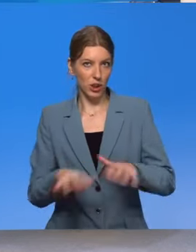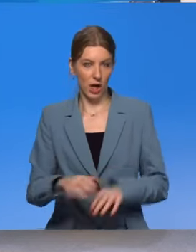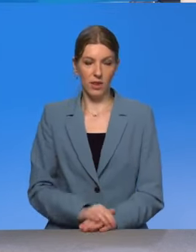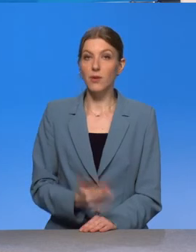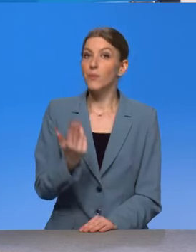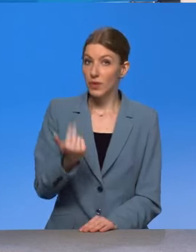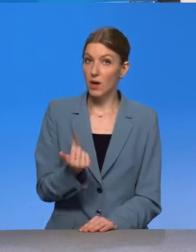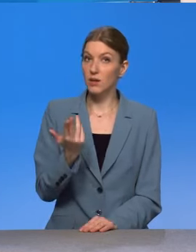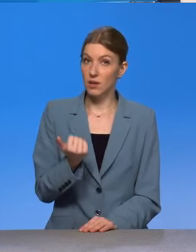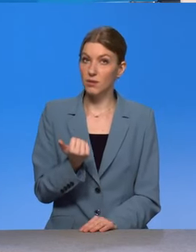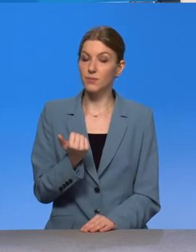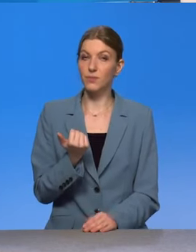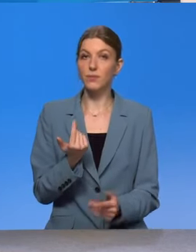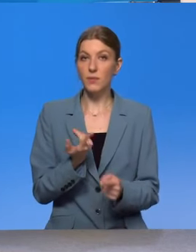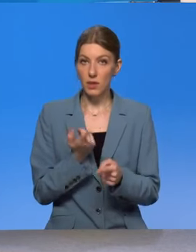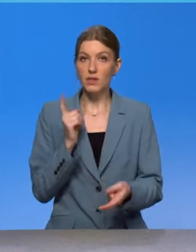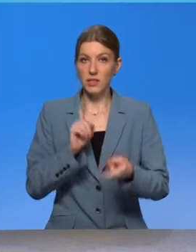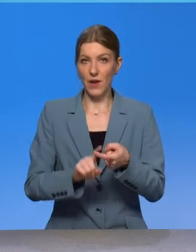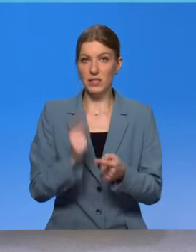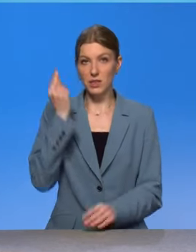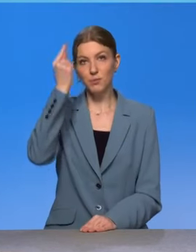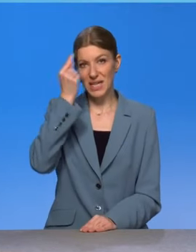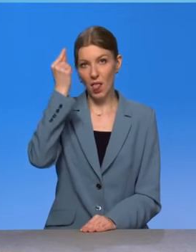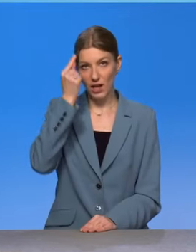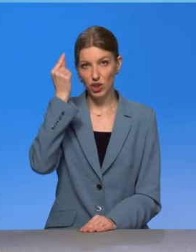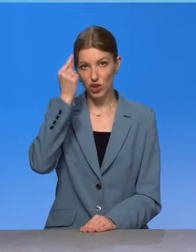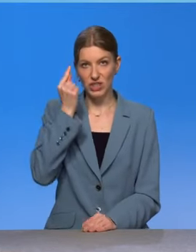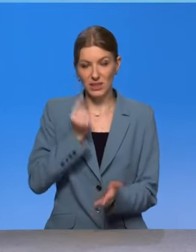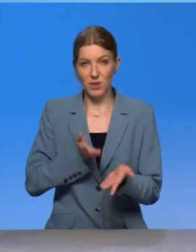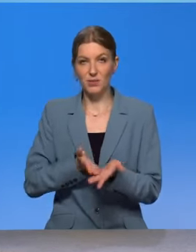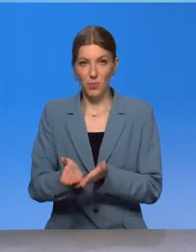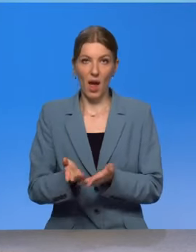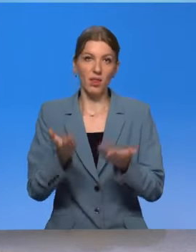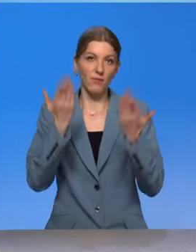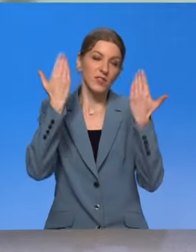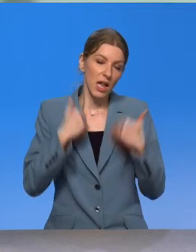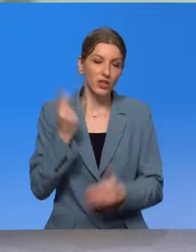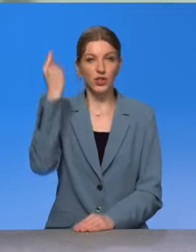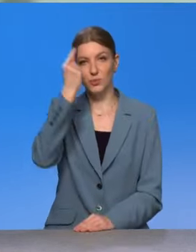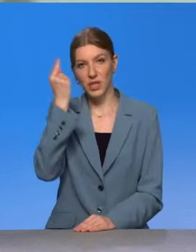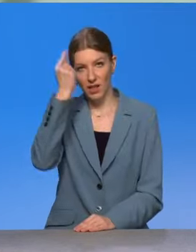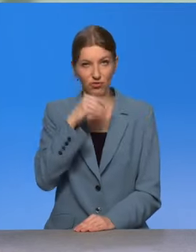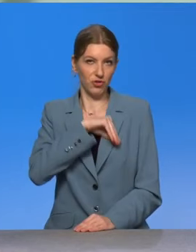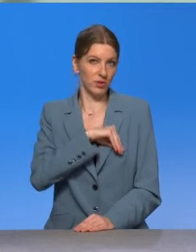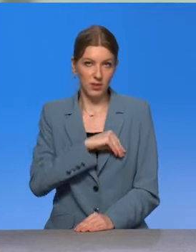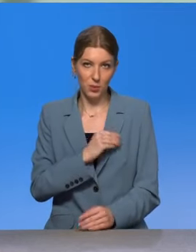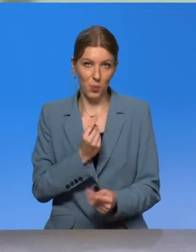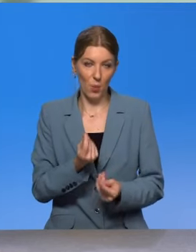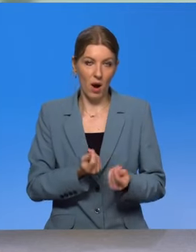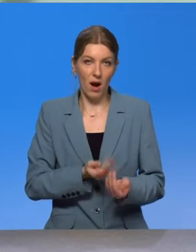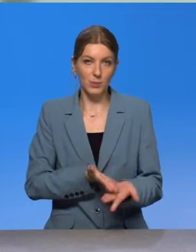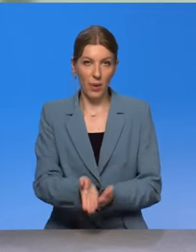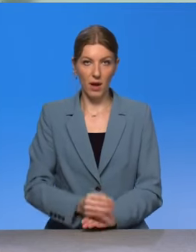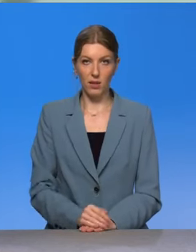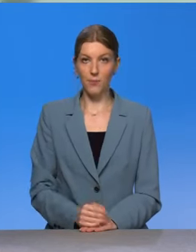здесь тоже сопряжено с определенным психологическим аспектом, физиологическим, психологическим. Вот, к сожалению,